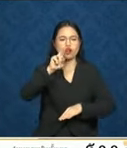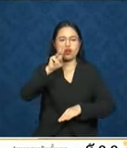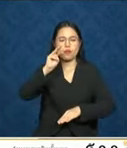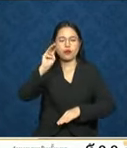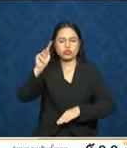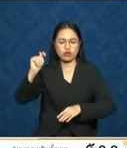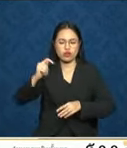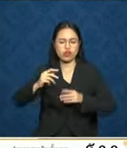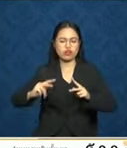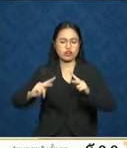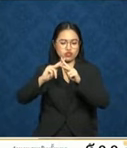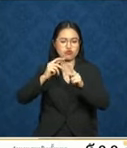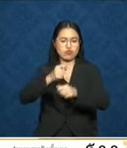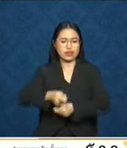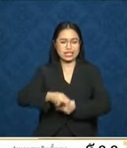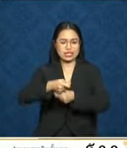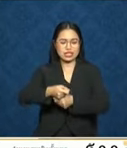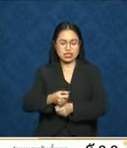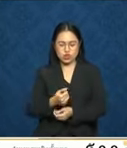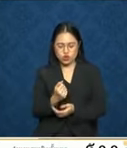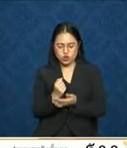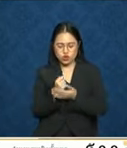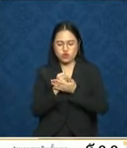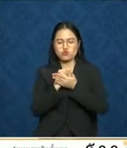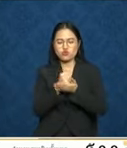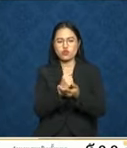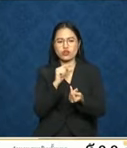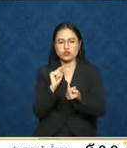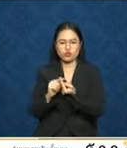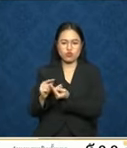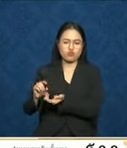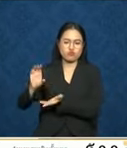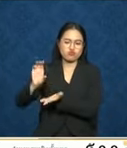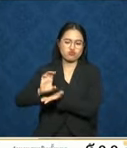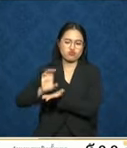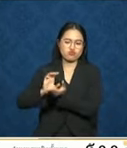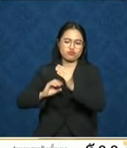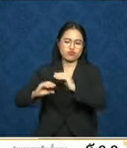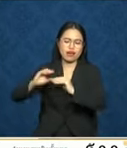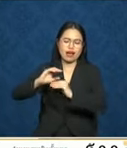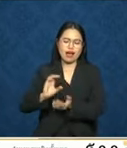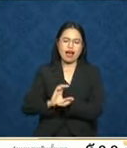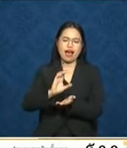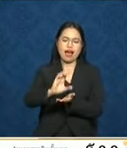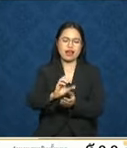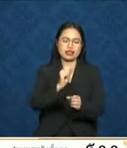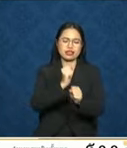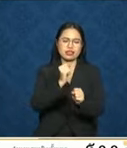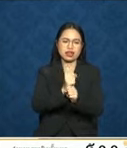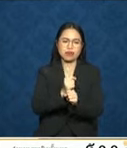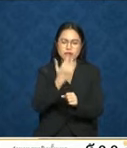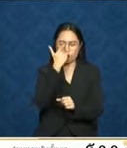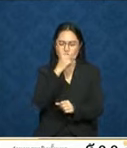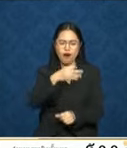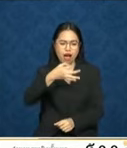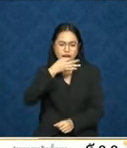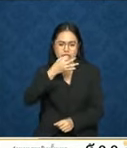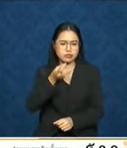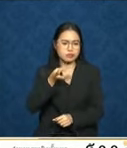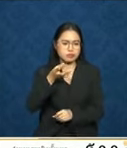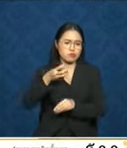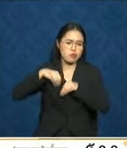ษตรและสหกรณ์เร่งรัดอนุมัติงบประมาณทั้ง2โครงการพี่น้องประชาชนที่ประกอบอาชีพทำนาในพื้นที่ลุ่มน้